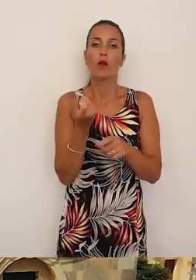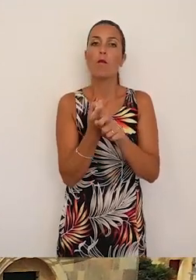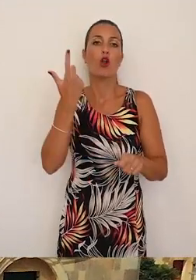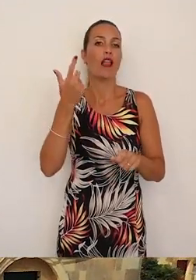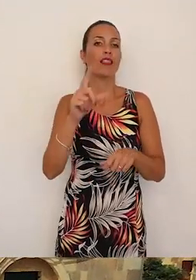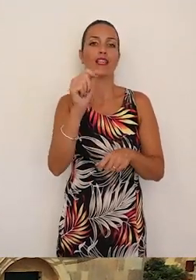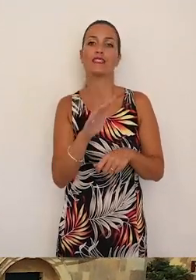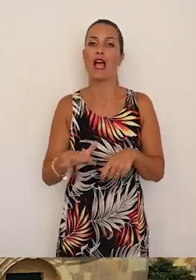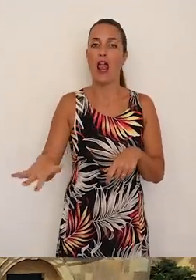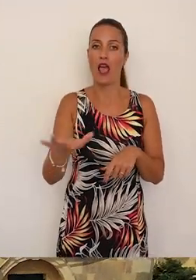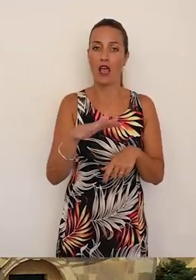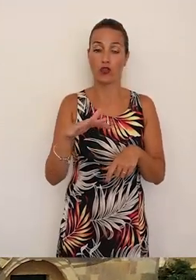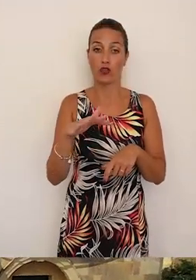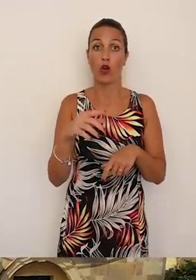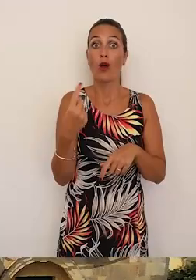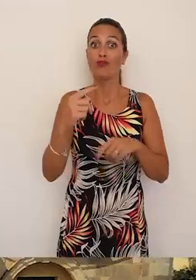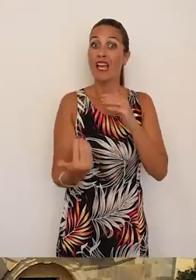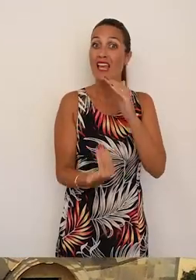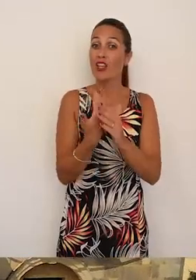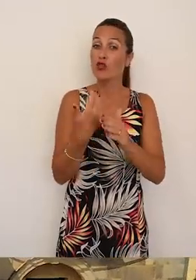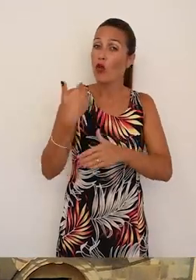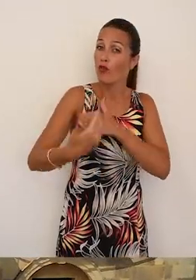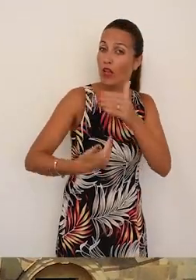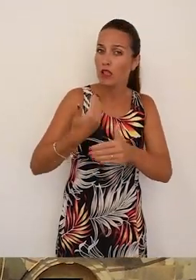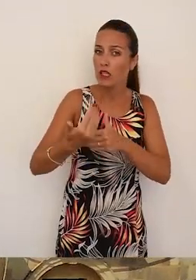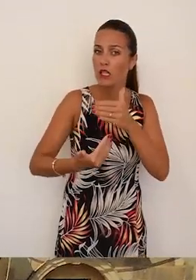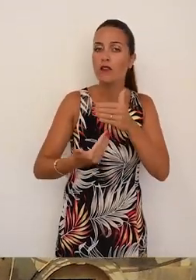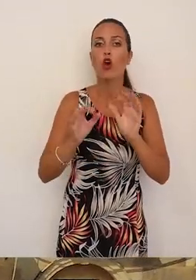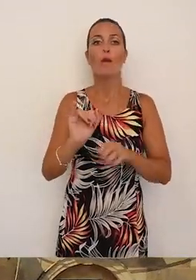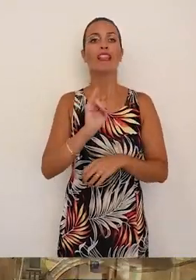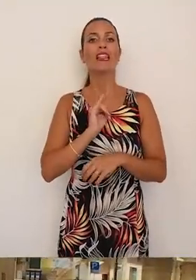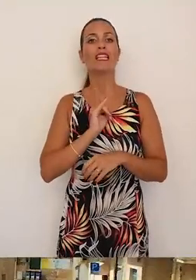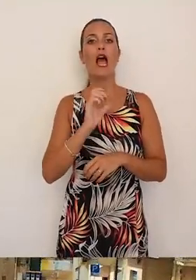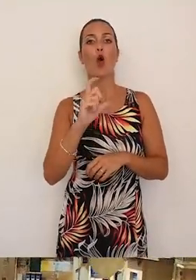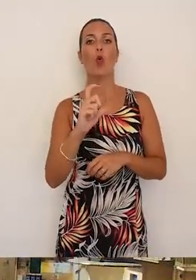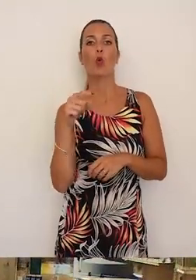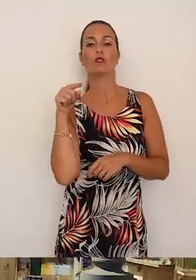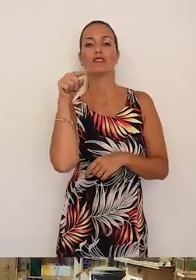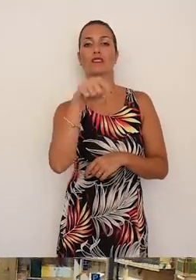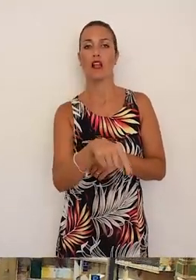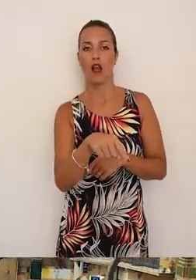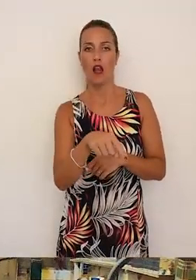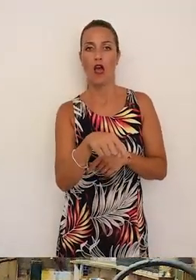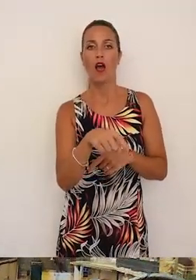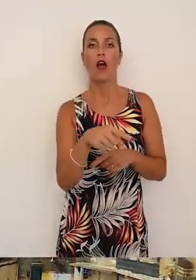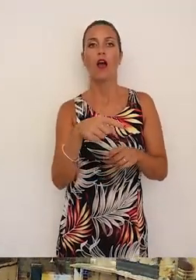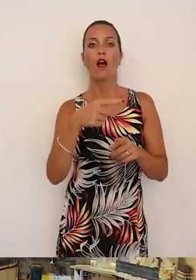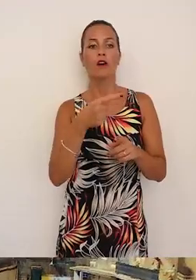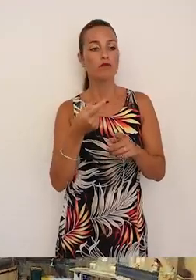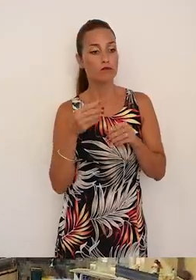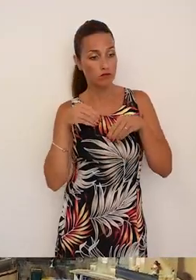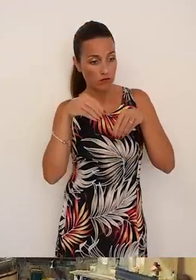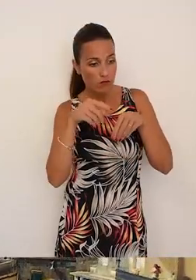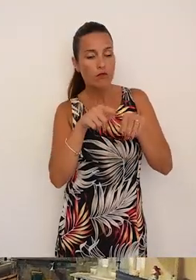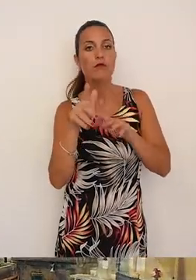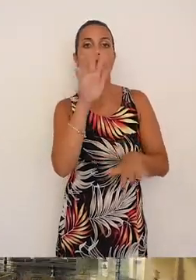salentino, uno spazio innovativo in cui rivive l'identità comunitaria di Cursi ed il suo stretto legame con il territorio.